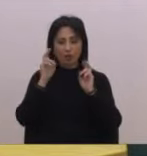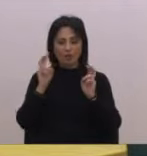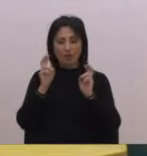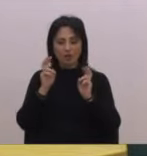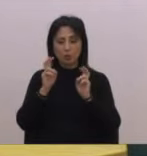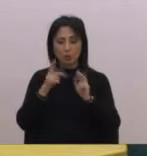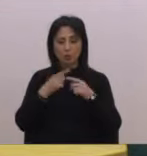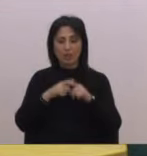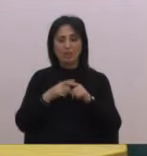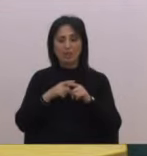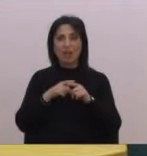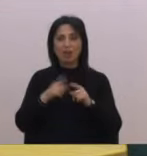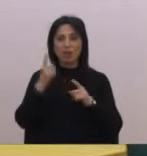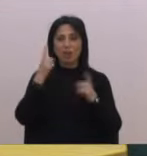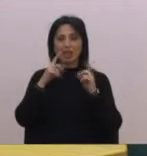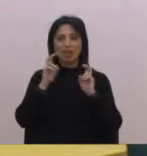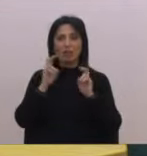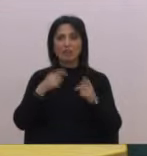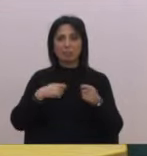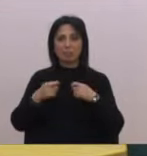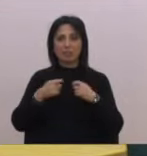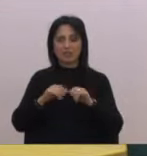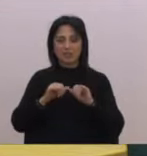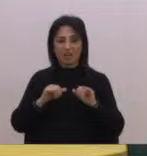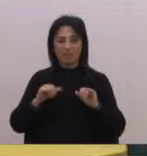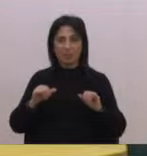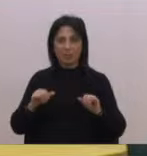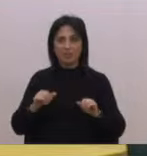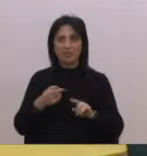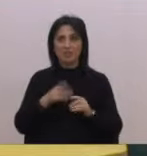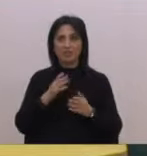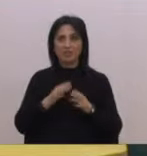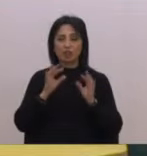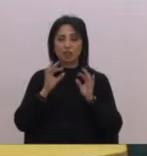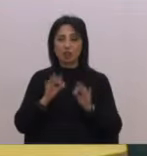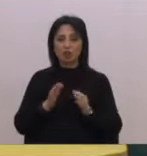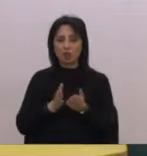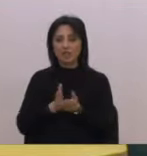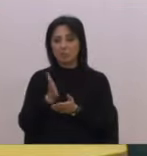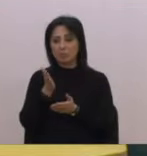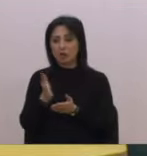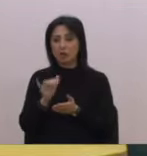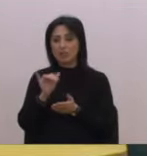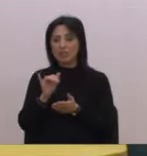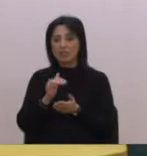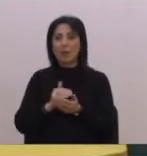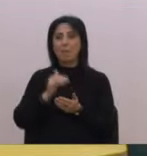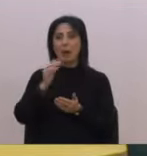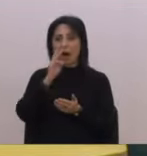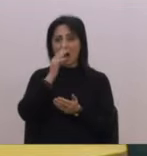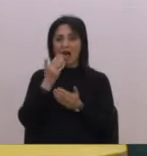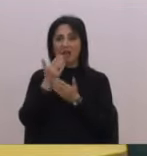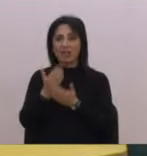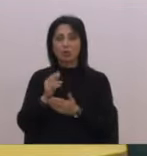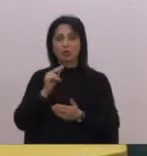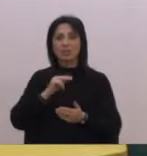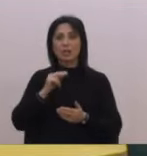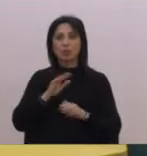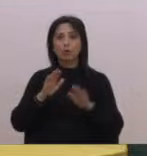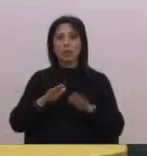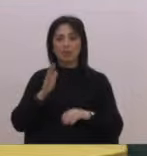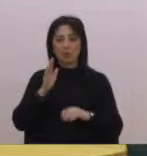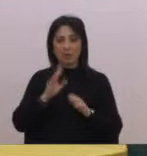ინოვაციური ტექნოლოგიების და ინოვაციური ბიზნესის განვითარებისათვის. ეს არის სწორედ ის სფერო, სადაც მაღალანაზღაურებადი სამუშაო